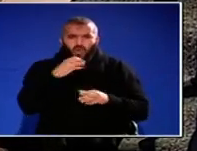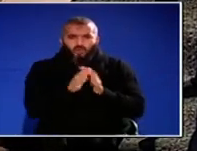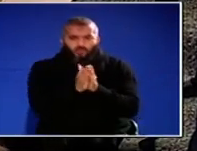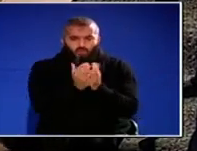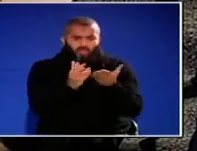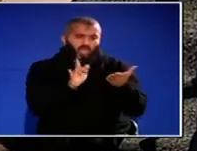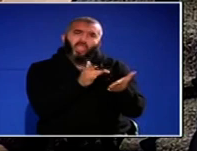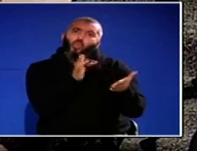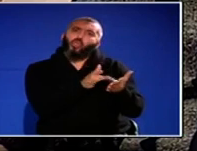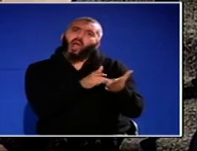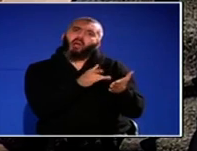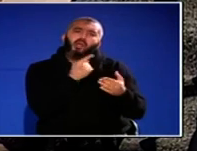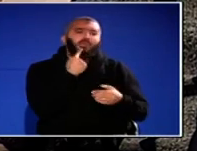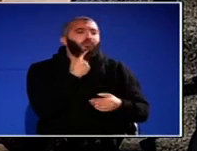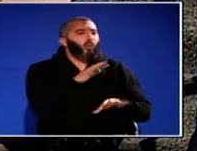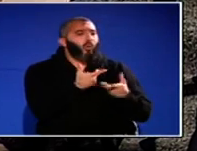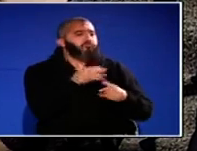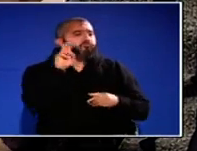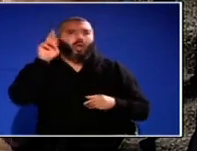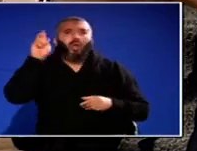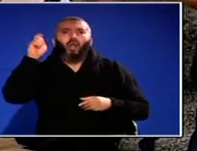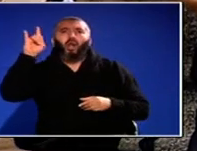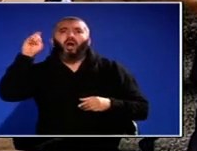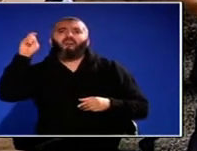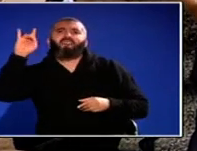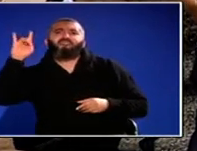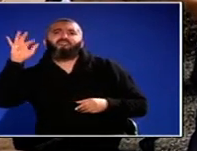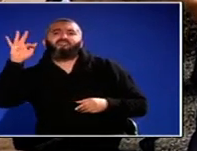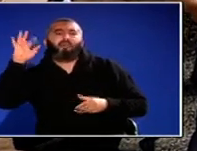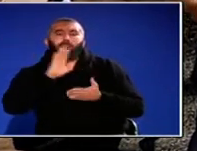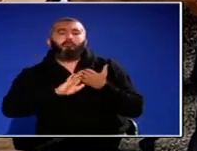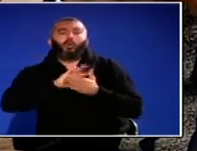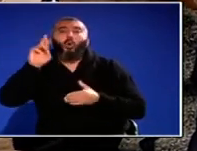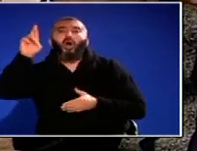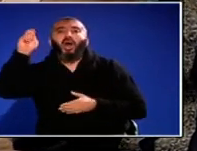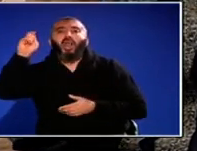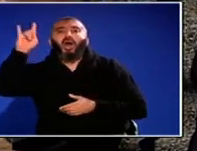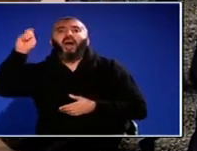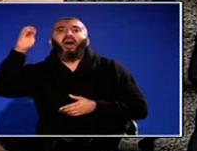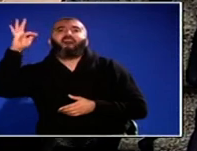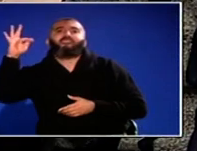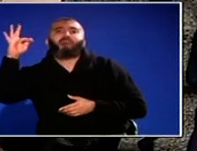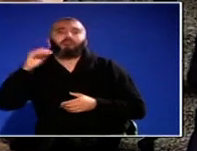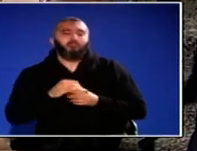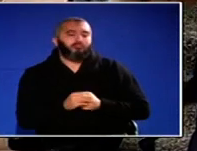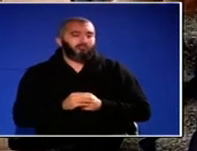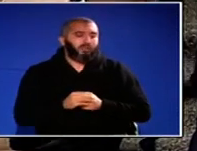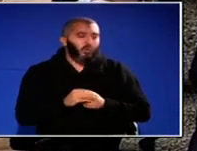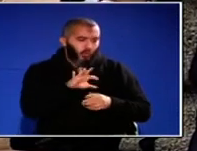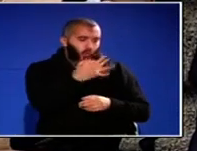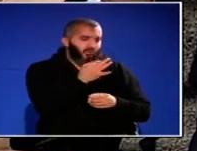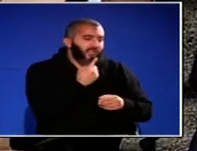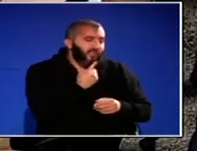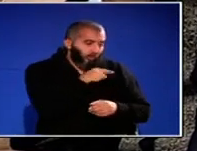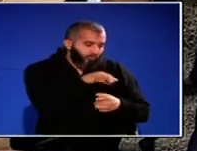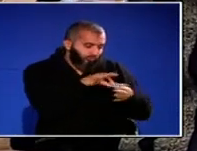عنده اكثر من معنى. صحيح. وعلاش انت يا واش هو، لماذا انت تنحاز الى هذا المعنى وما تنحاز المعنى